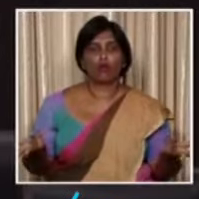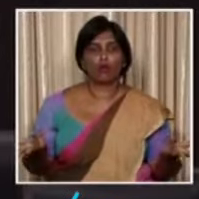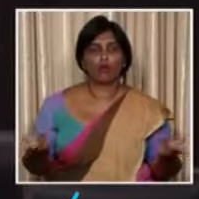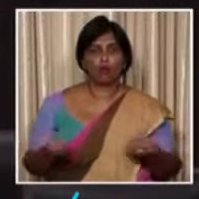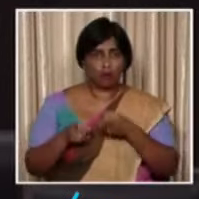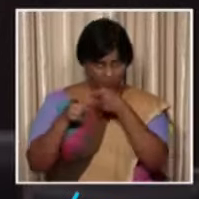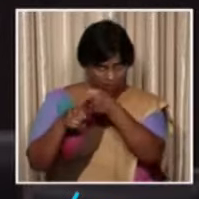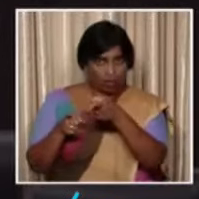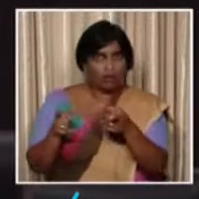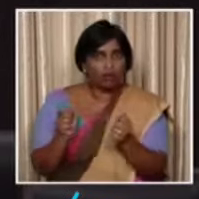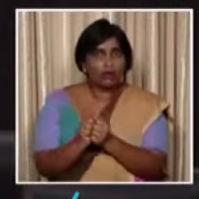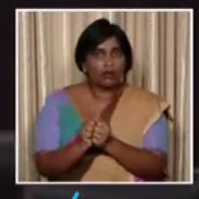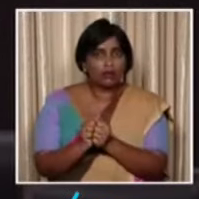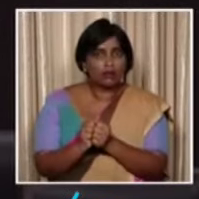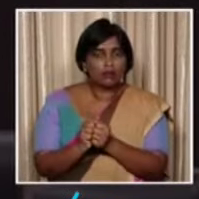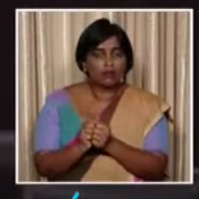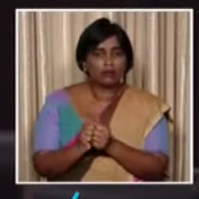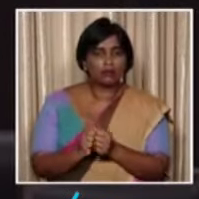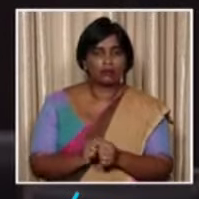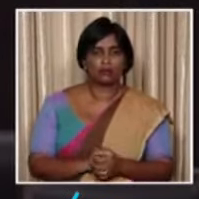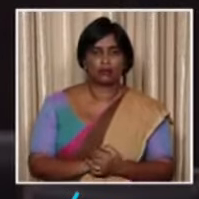ඒවටද